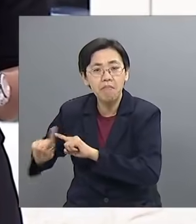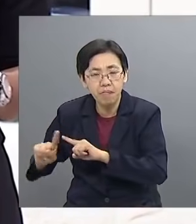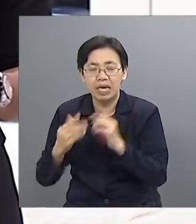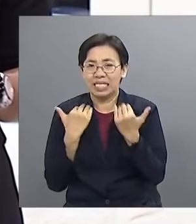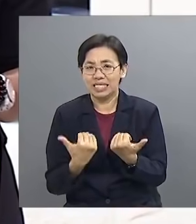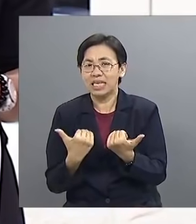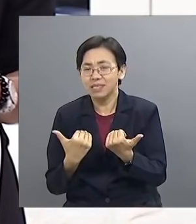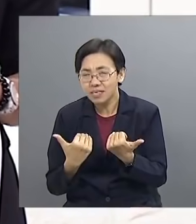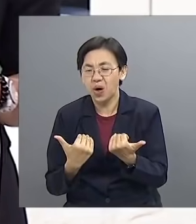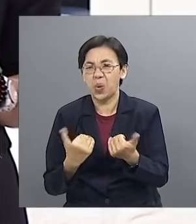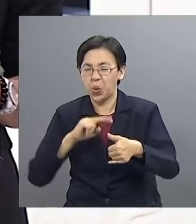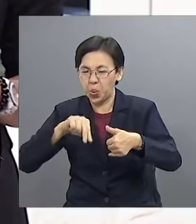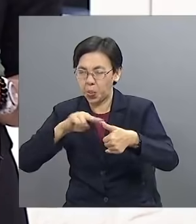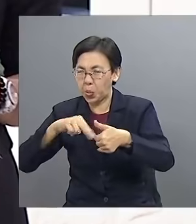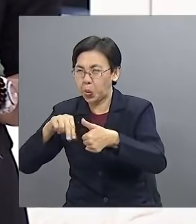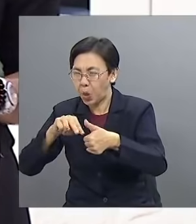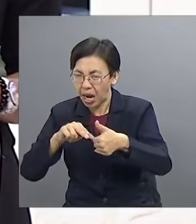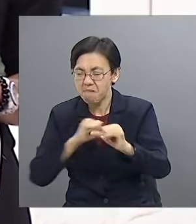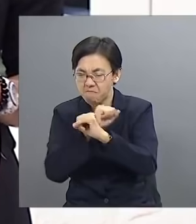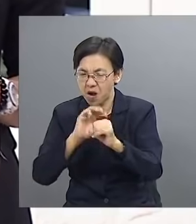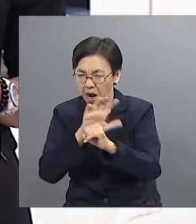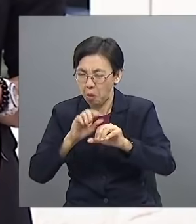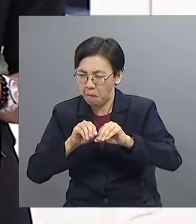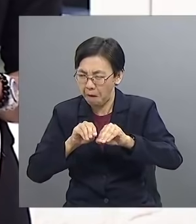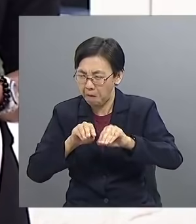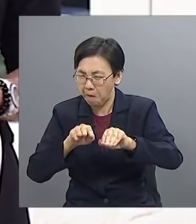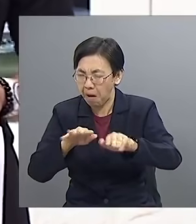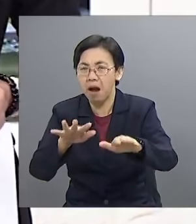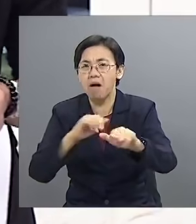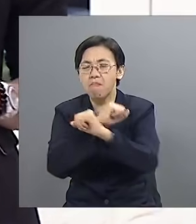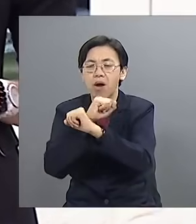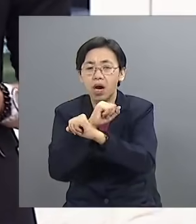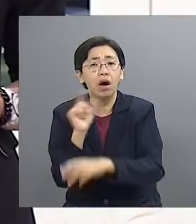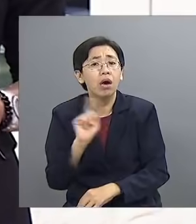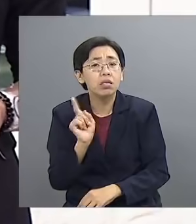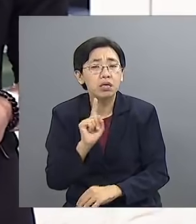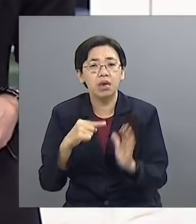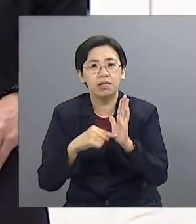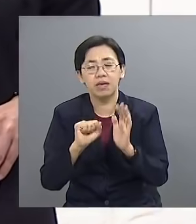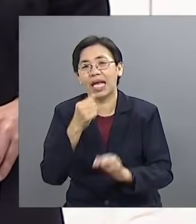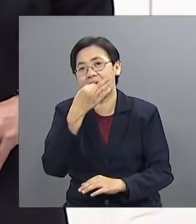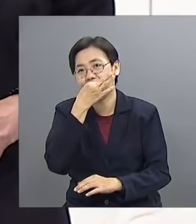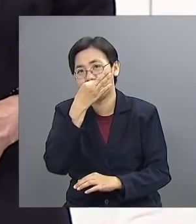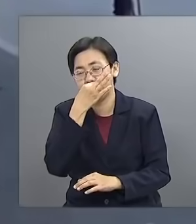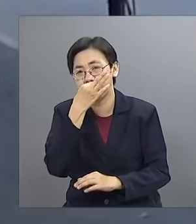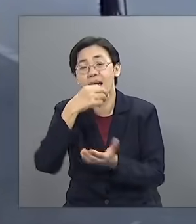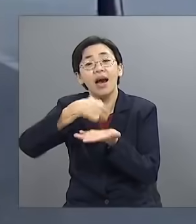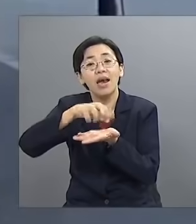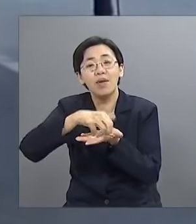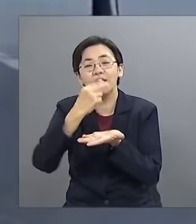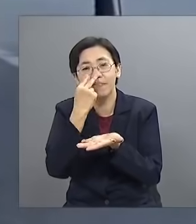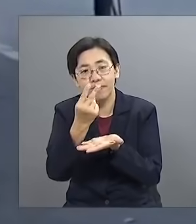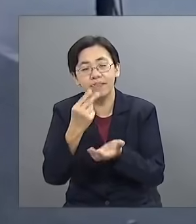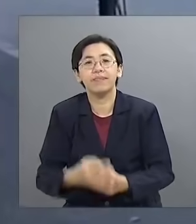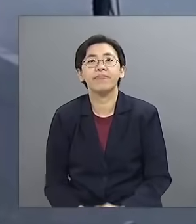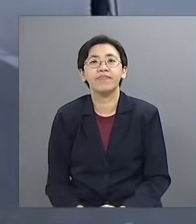รียกว่าจุดสกัดโควิด-19 กันอย่างเข้มข้นกันเลยนะคะที่สมุทรสาครไปดูบรรยากาศนี้กันค่ะสมุทรส